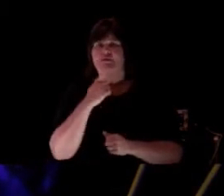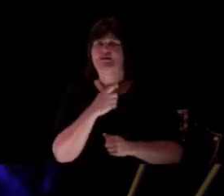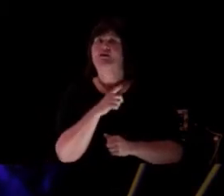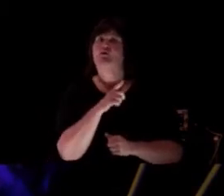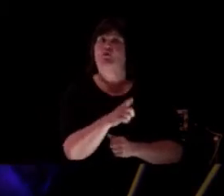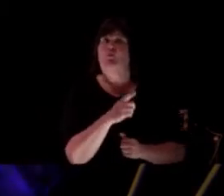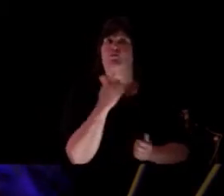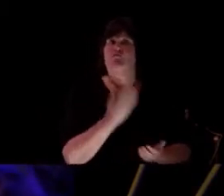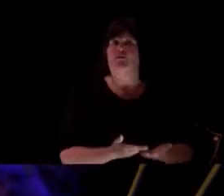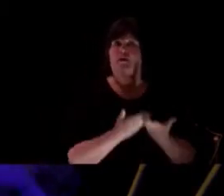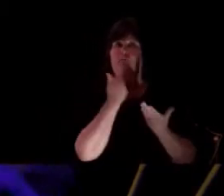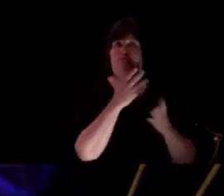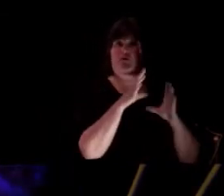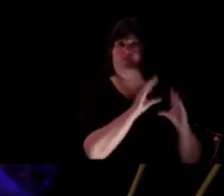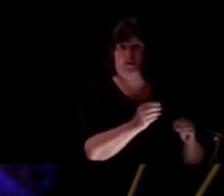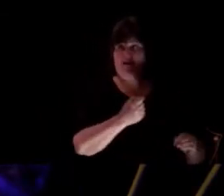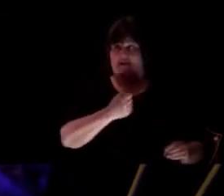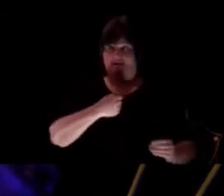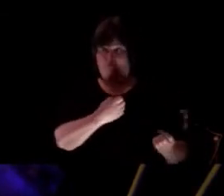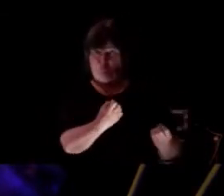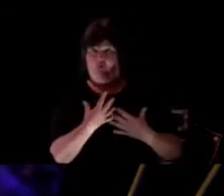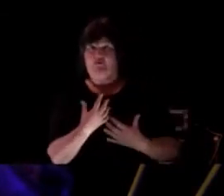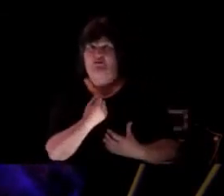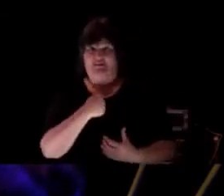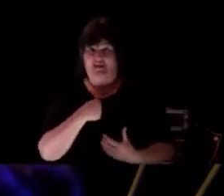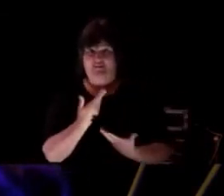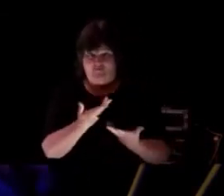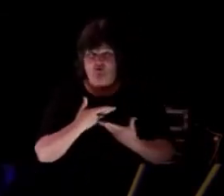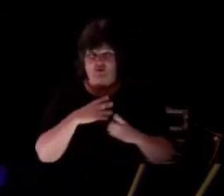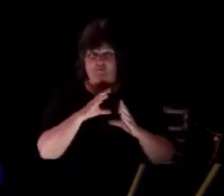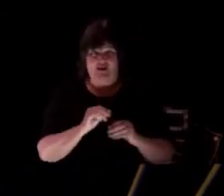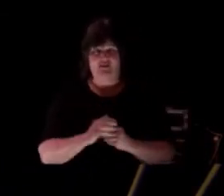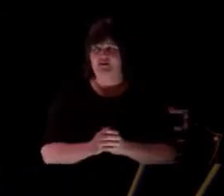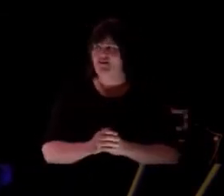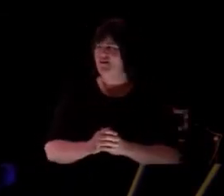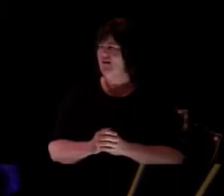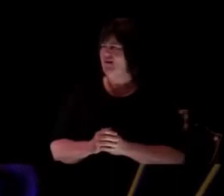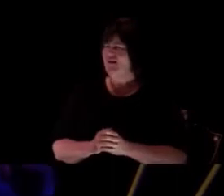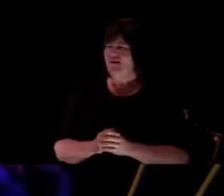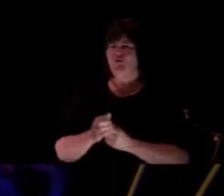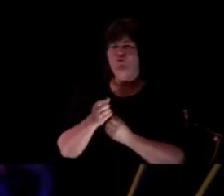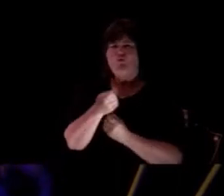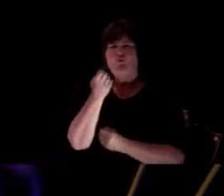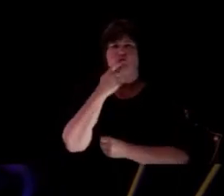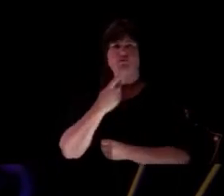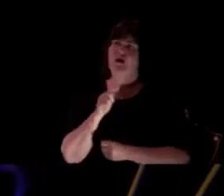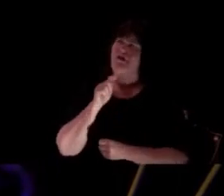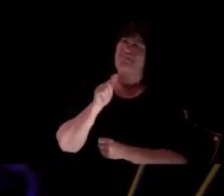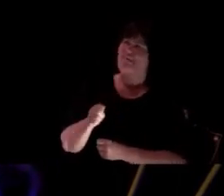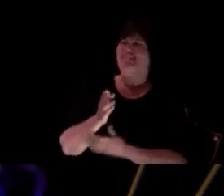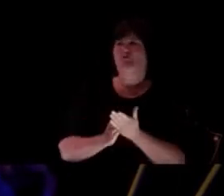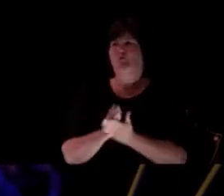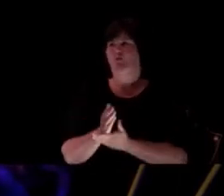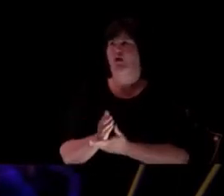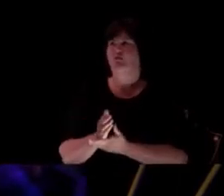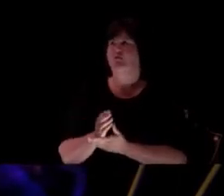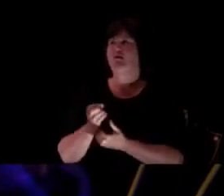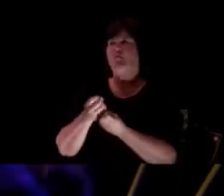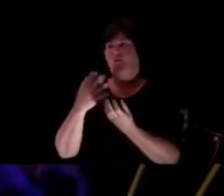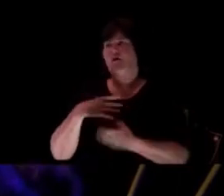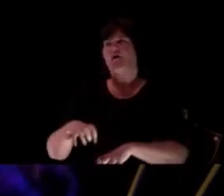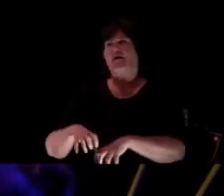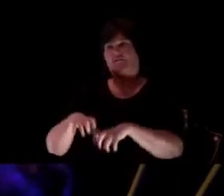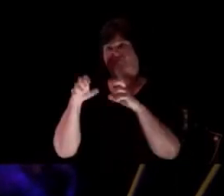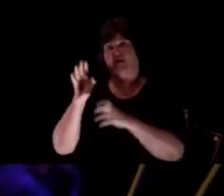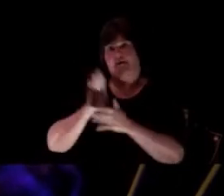bedre, så får jeg det bedre. Men så sa de til meg at liksom, det her er helt vanlig, og mange har det verre enn deg. Så derfor så prøvde jo jeg å få det verre og verre og verre, sånn at